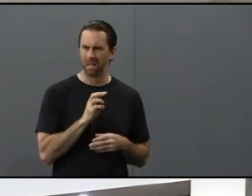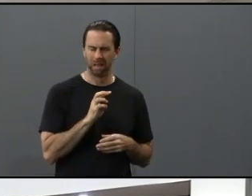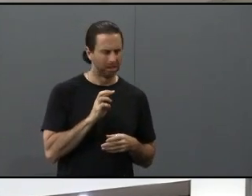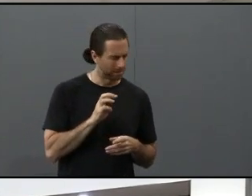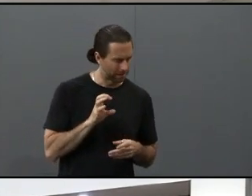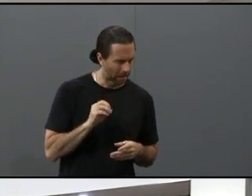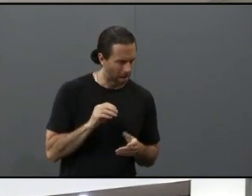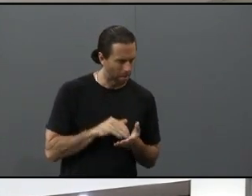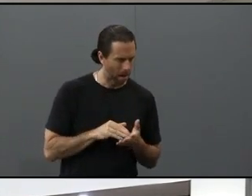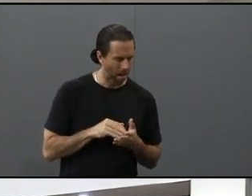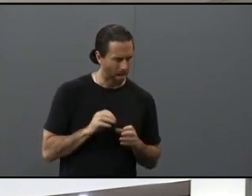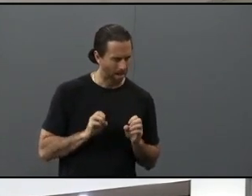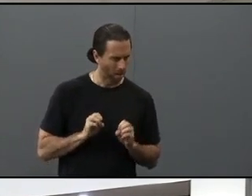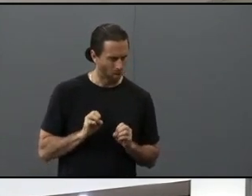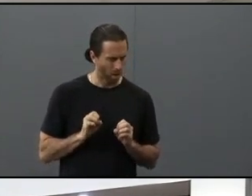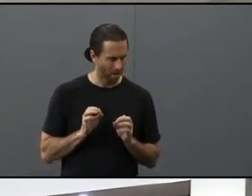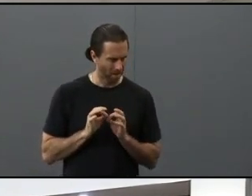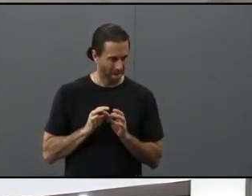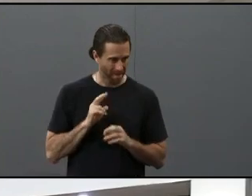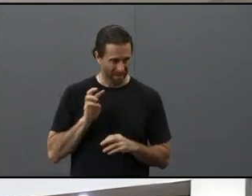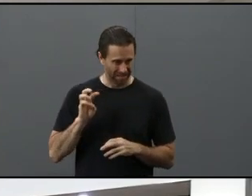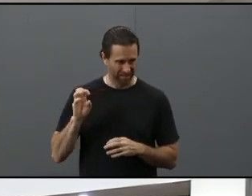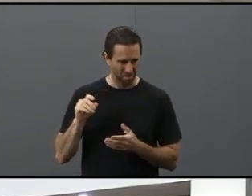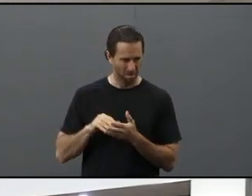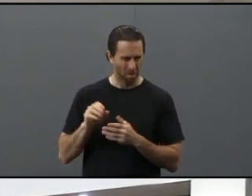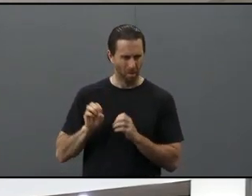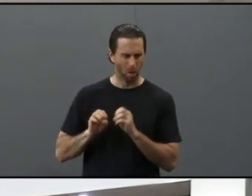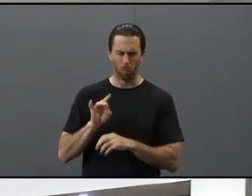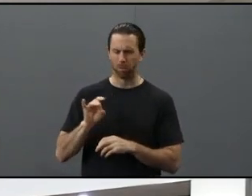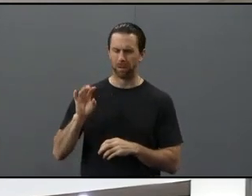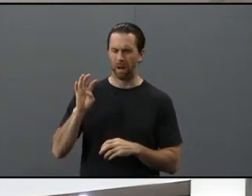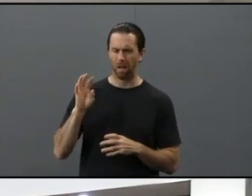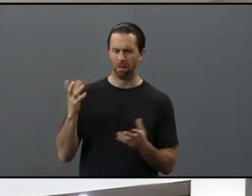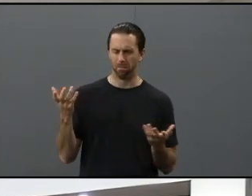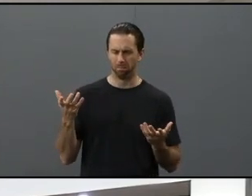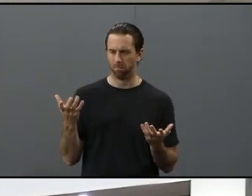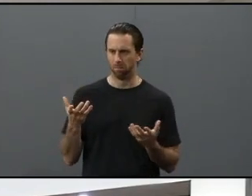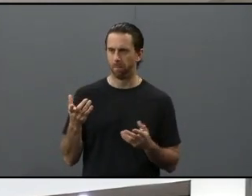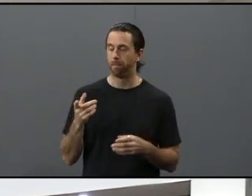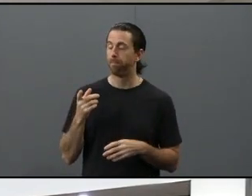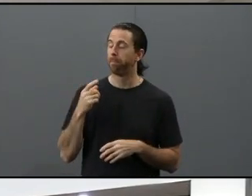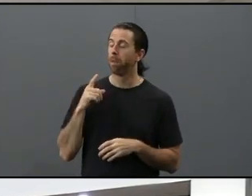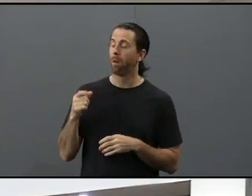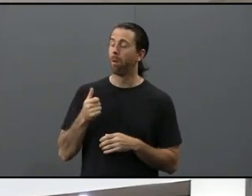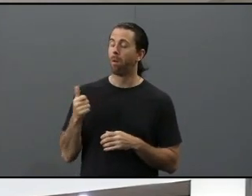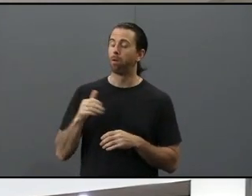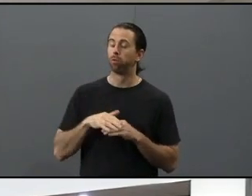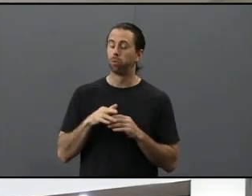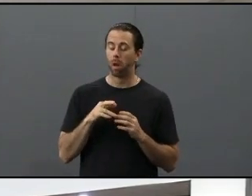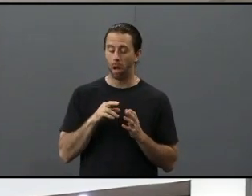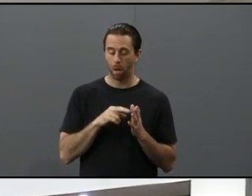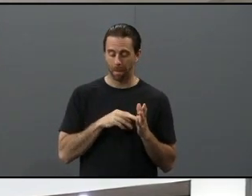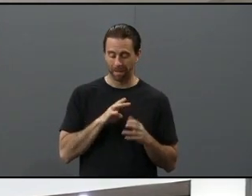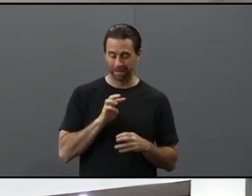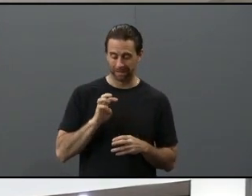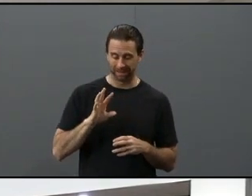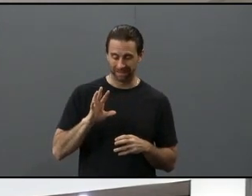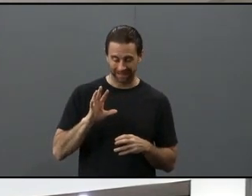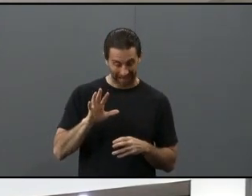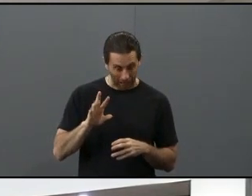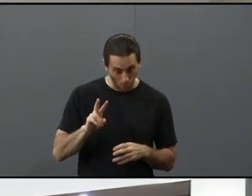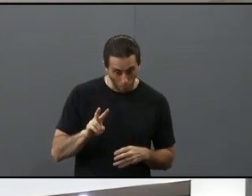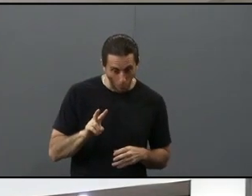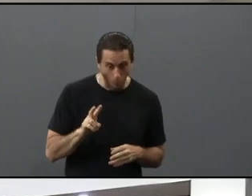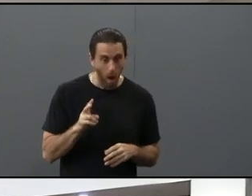actuellement0000valu la question c'est MAE dernière le rglement2 4900